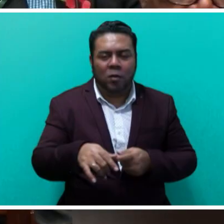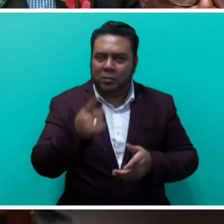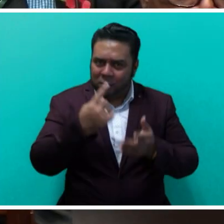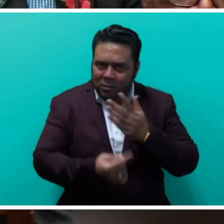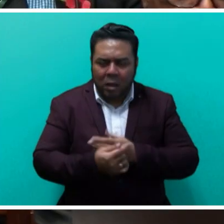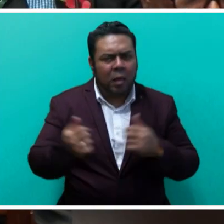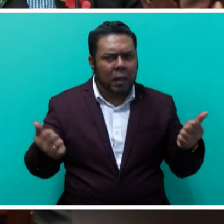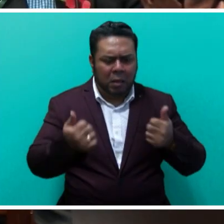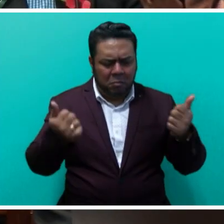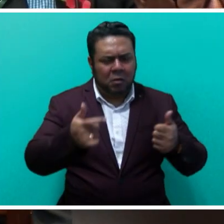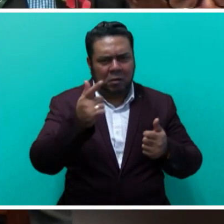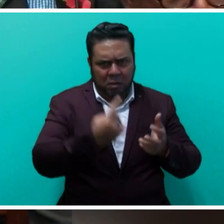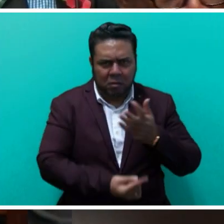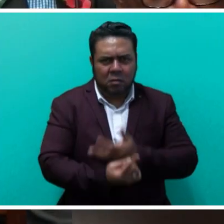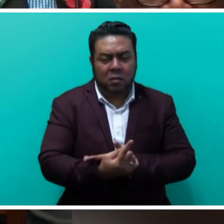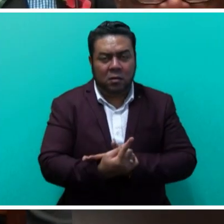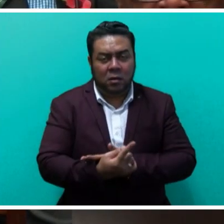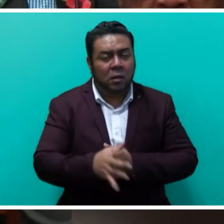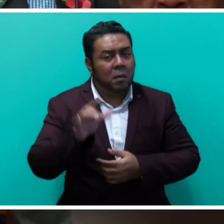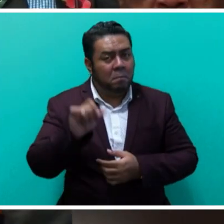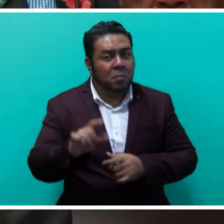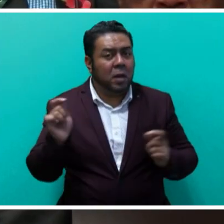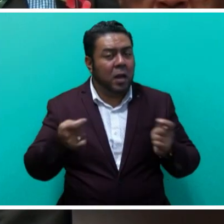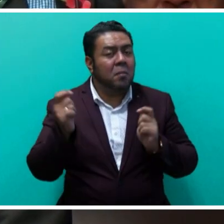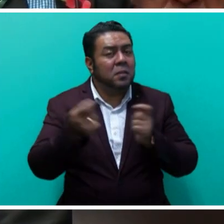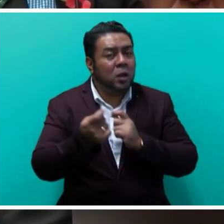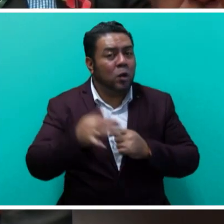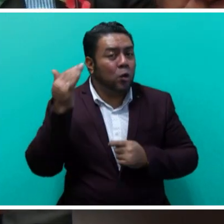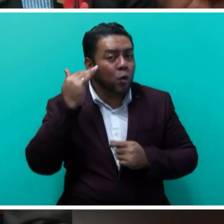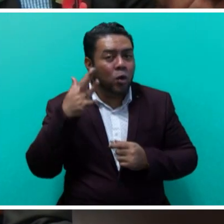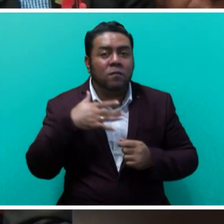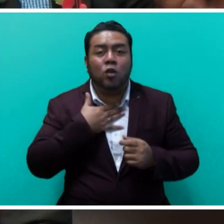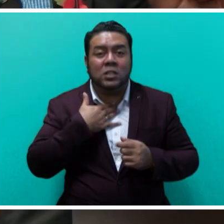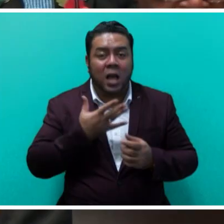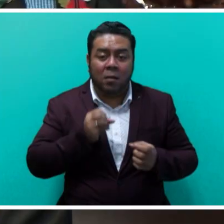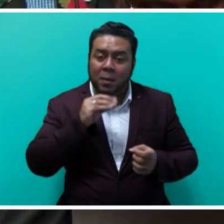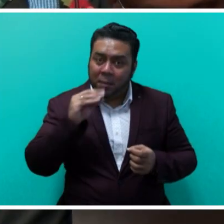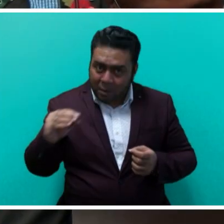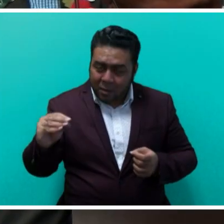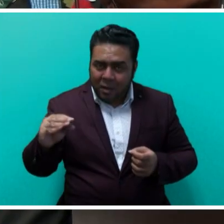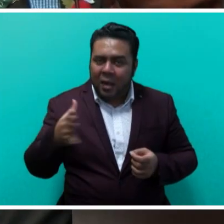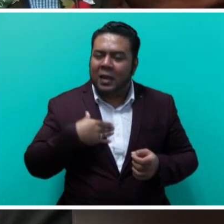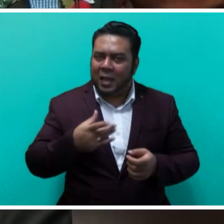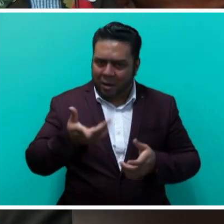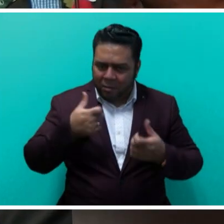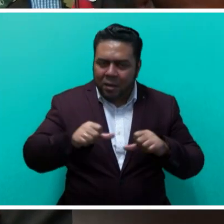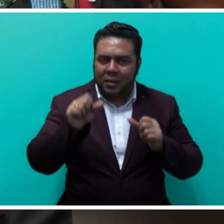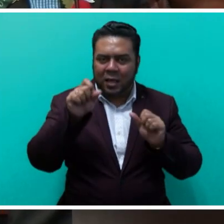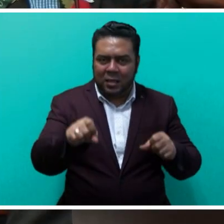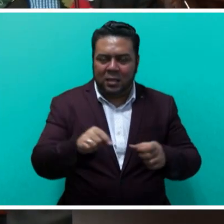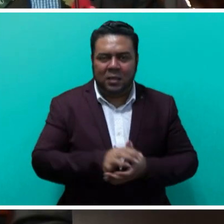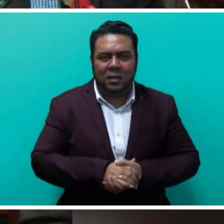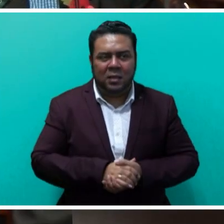ka. Mo ka na visa uni rorongo ni bosa na kena vanga taki